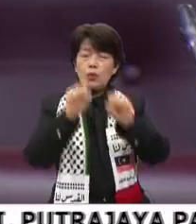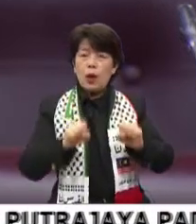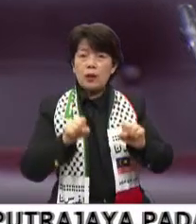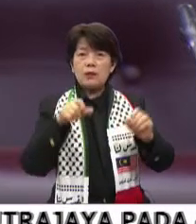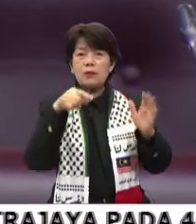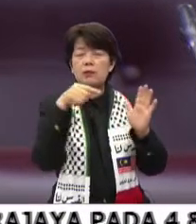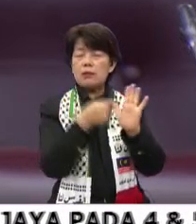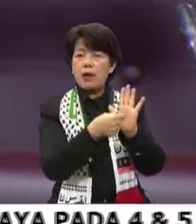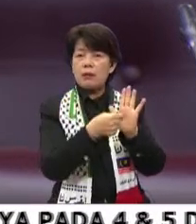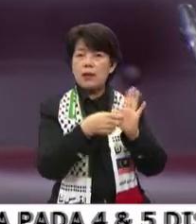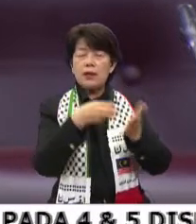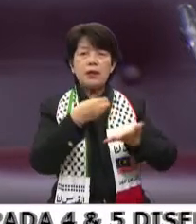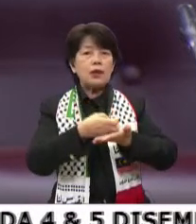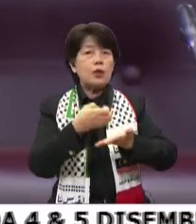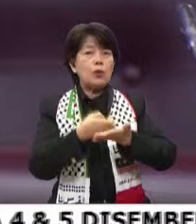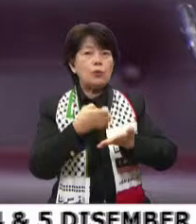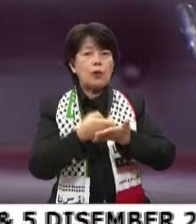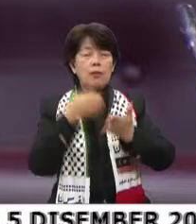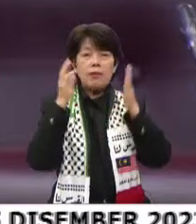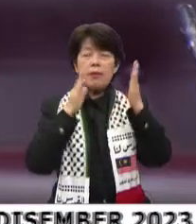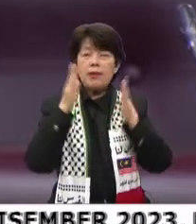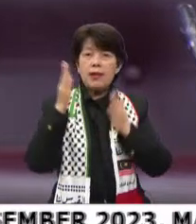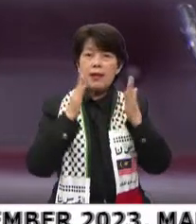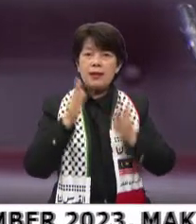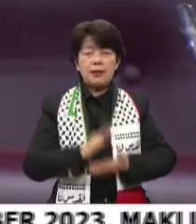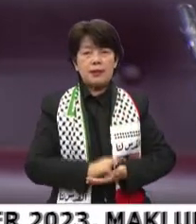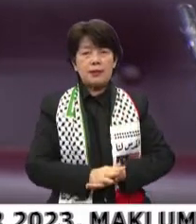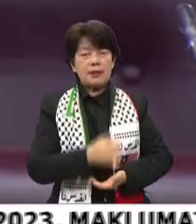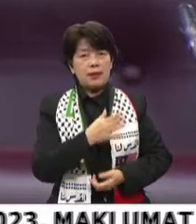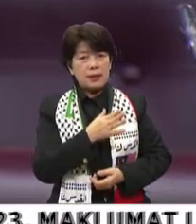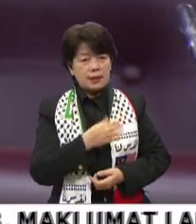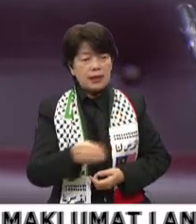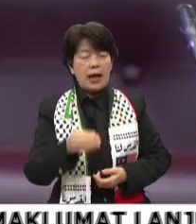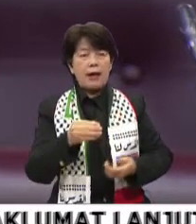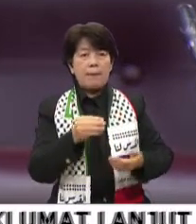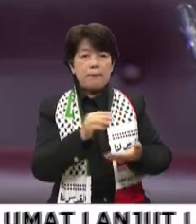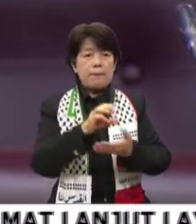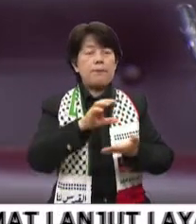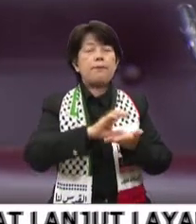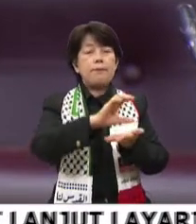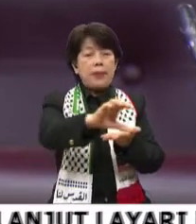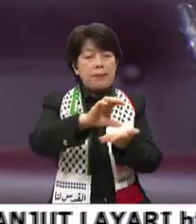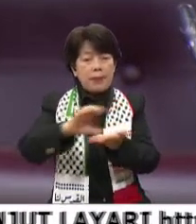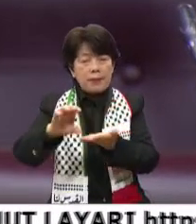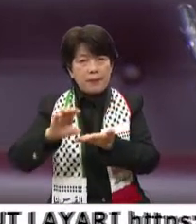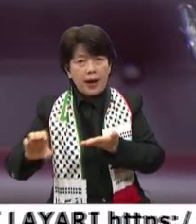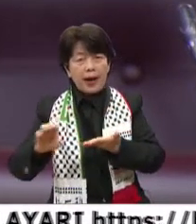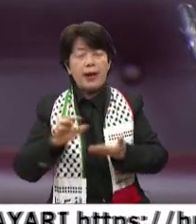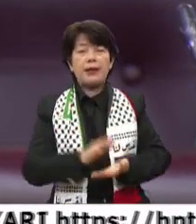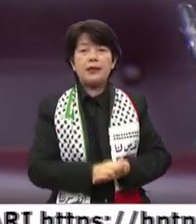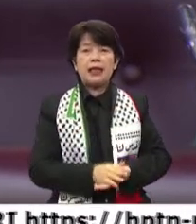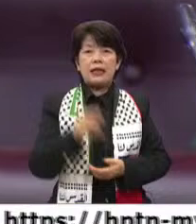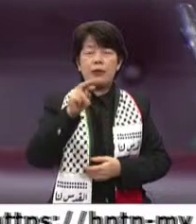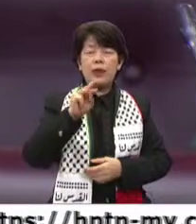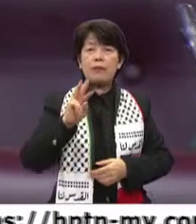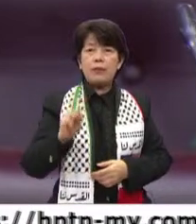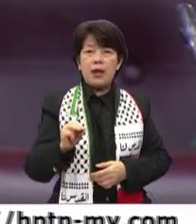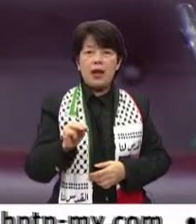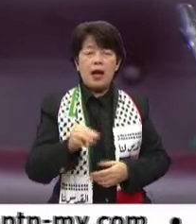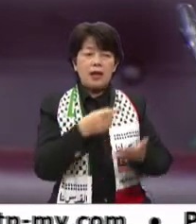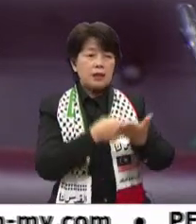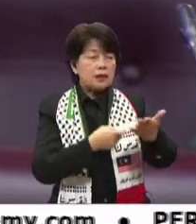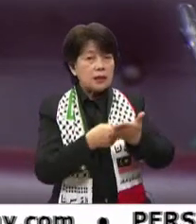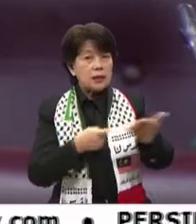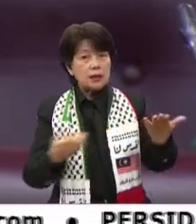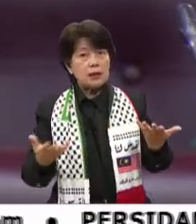pertumbuhan ekonomi dan daya saing negara bagi menarik aliran masuk dana dan pelaburan asing yang akan menyokong an nilai Ringgit langkah ini termasuk usaha